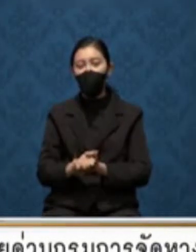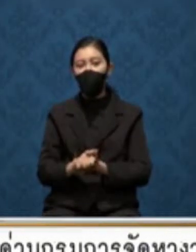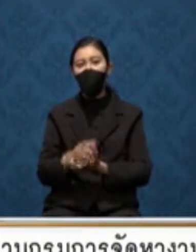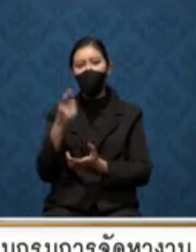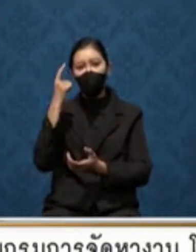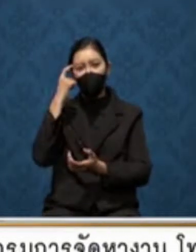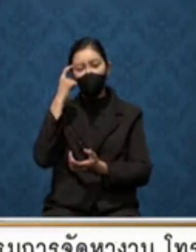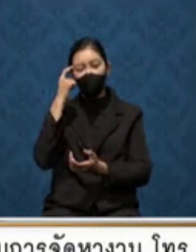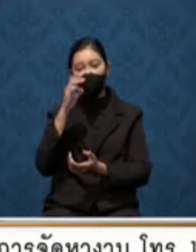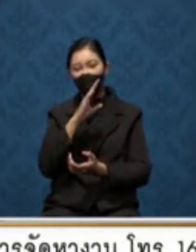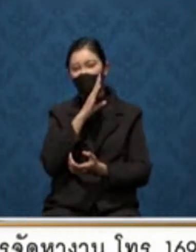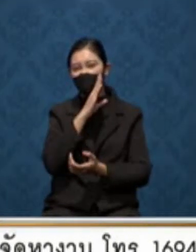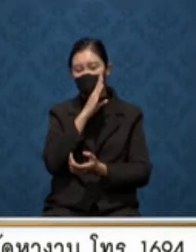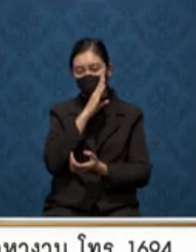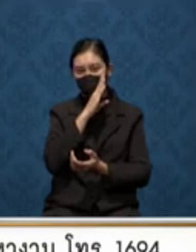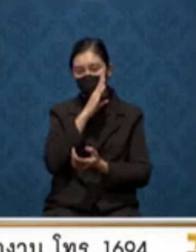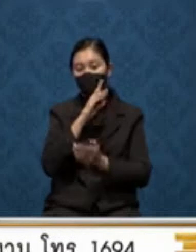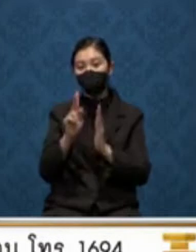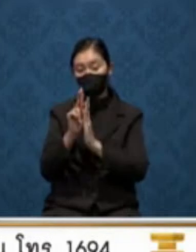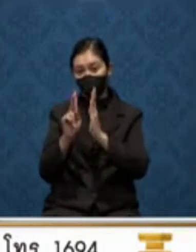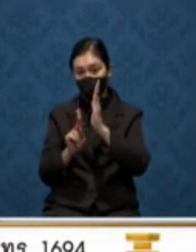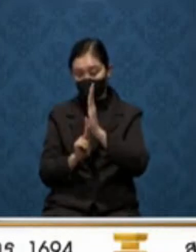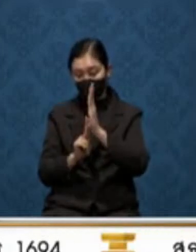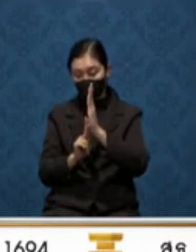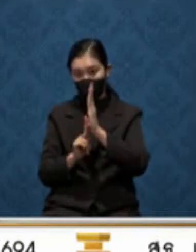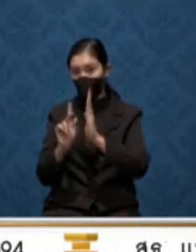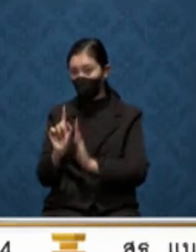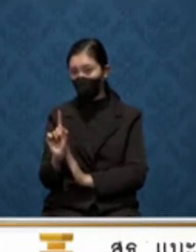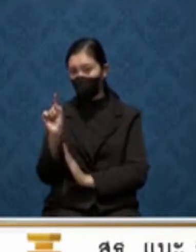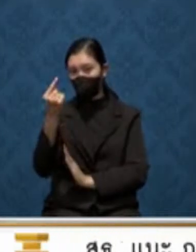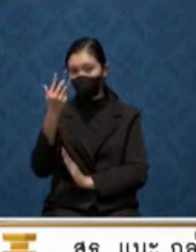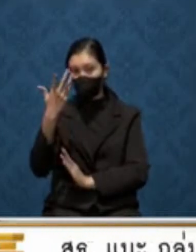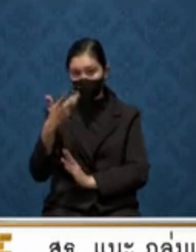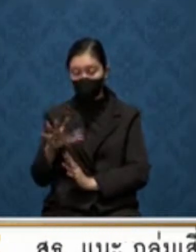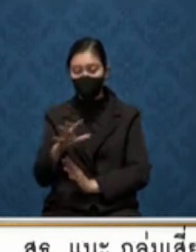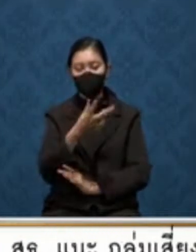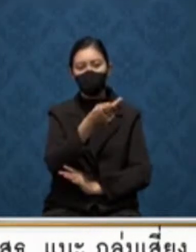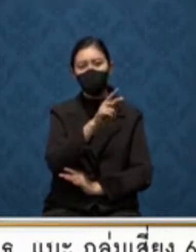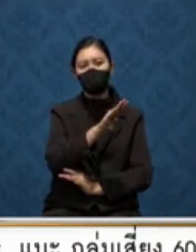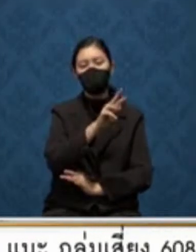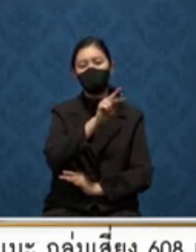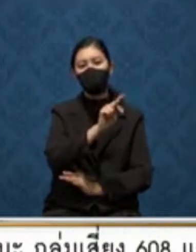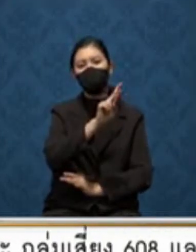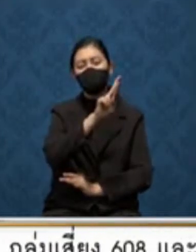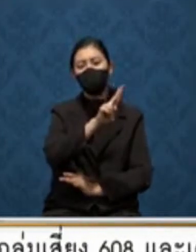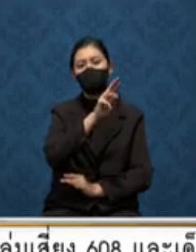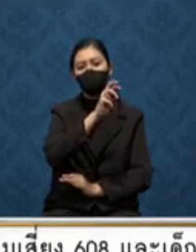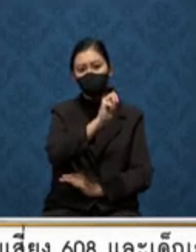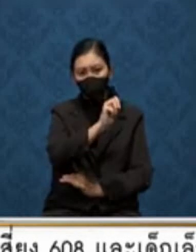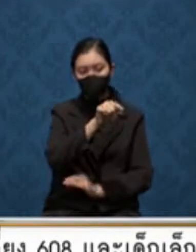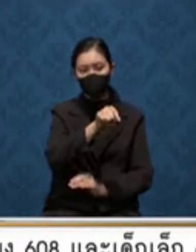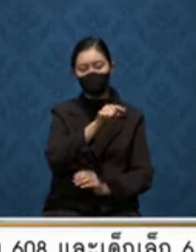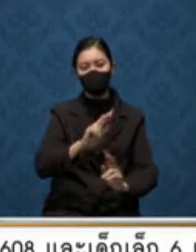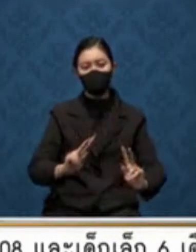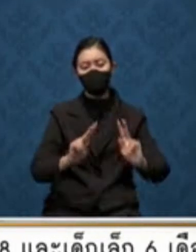วิตยา นุบิสา ภายในวันเดียวซึ่งไม่คอยปรากฏในกระบวนการที่อยออกกฎกระส่วงหรอออกกฎหมายไดได้คือ